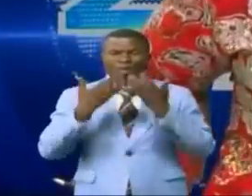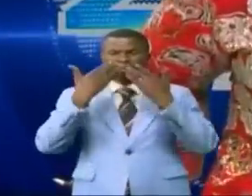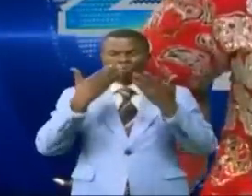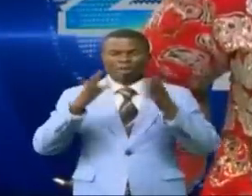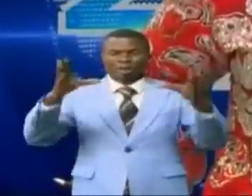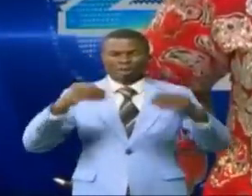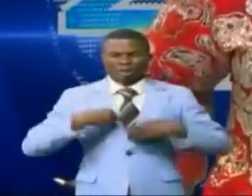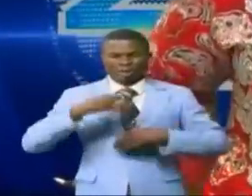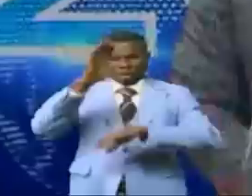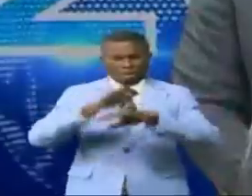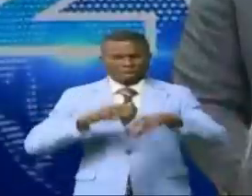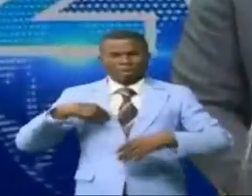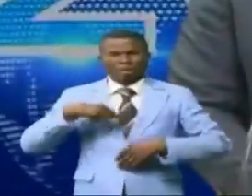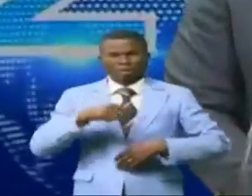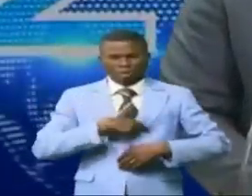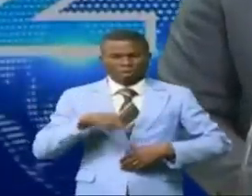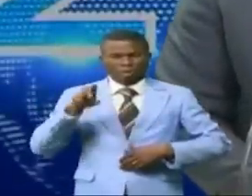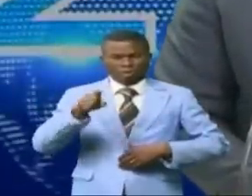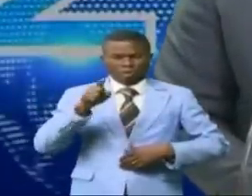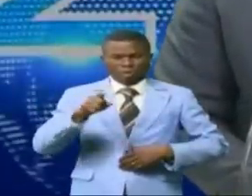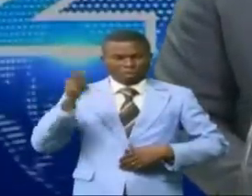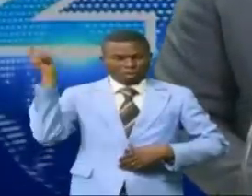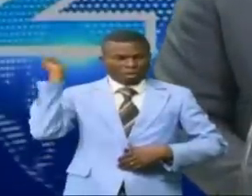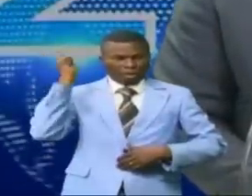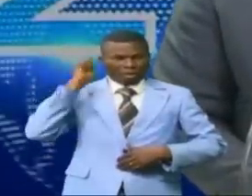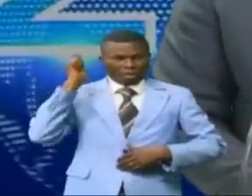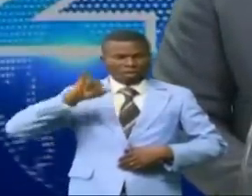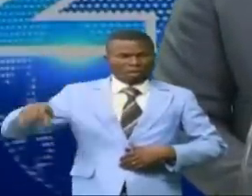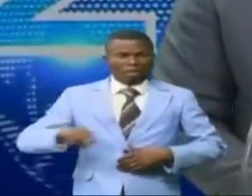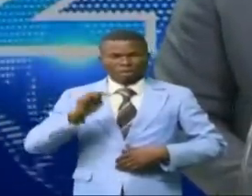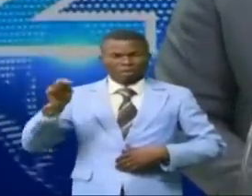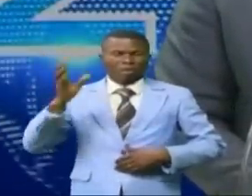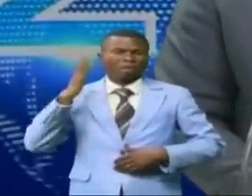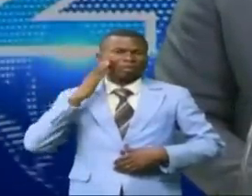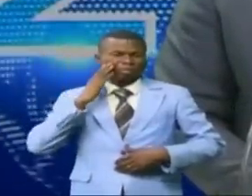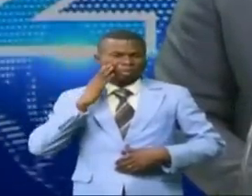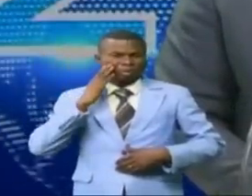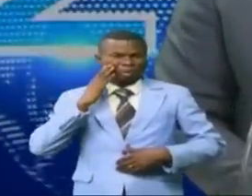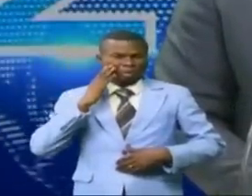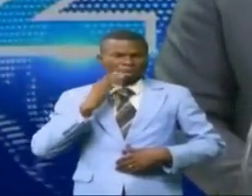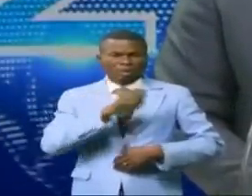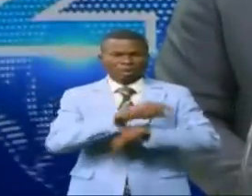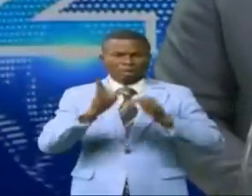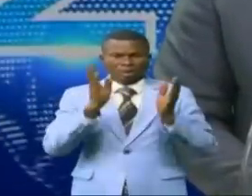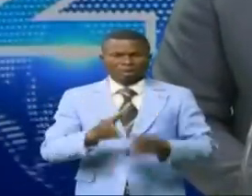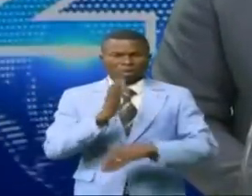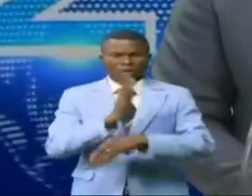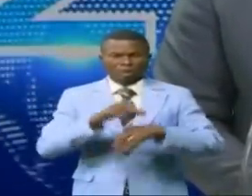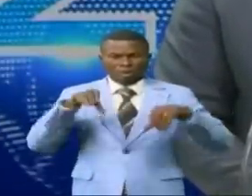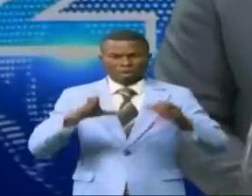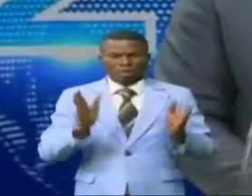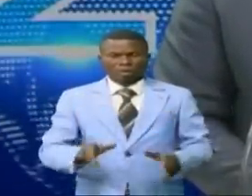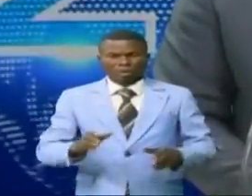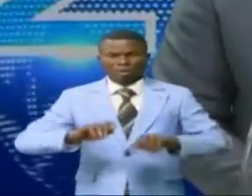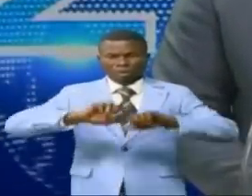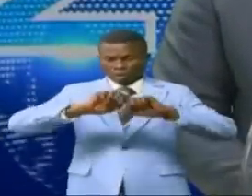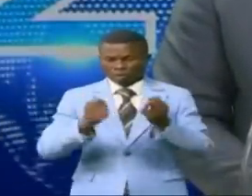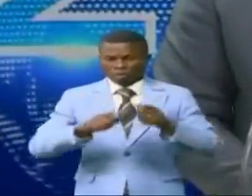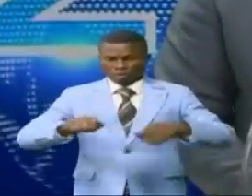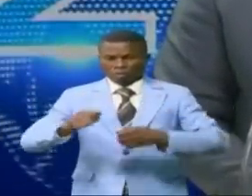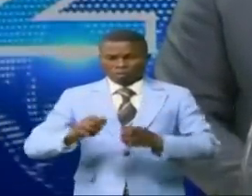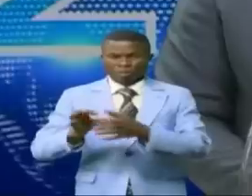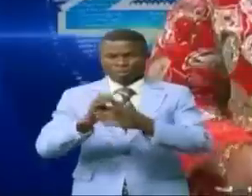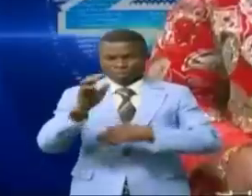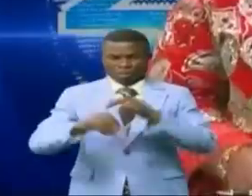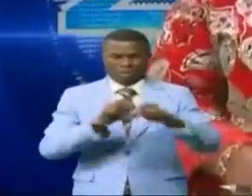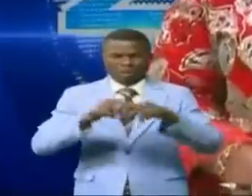accepté notre invitation. Je rappelle que vous êtes le professeur Jean-Marie Kanda, administrateur au Conseil congolais de la batterie et coordonnateur du